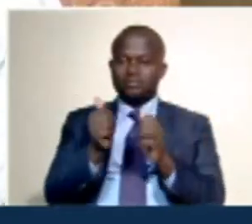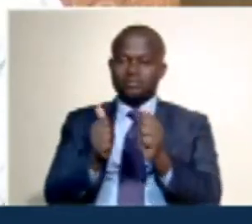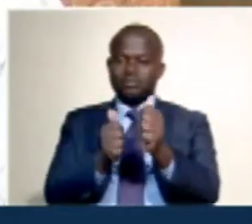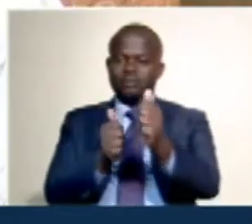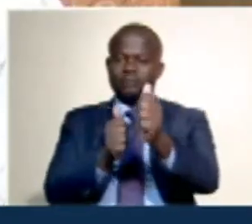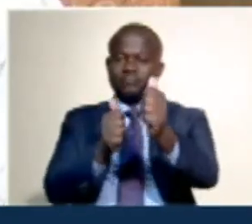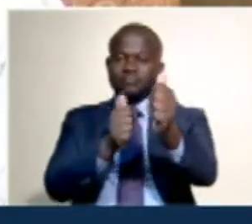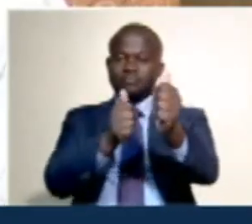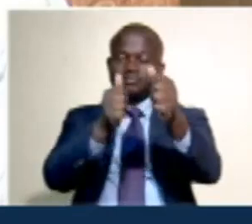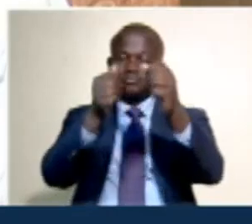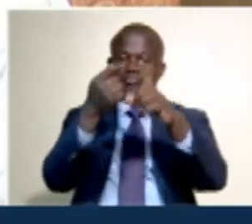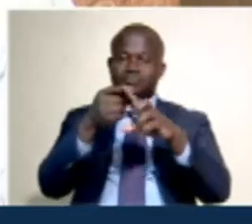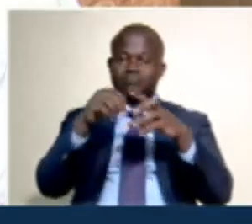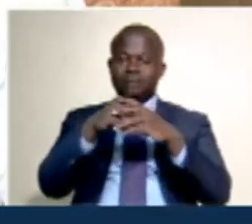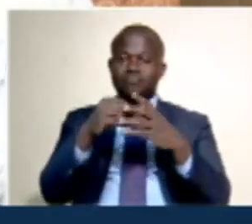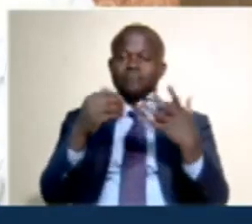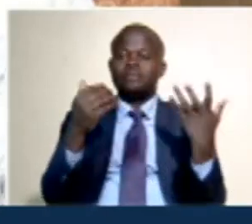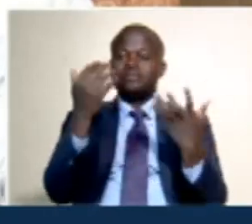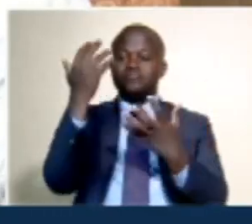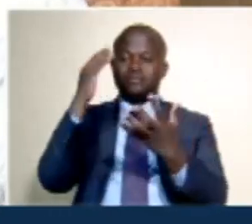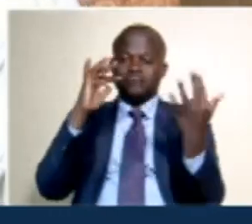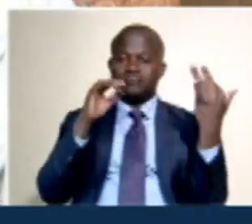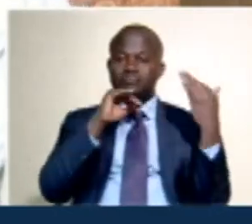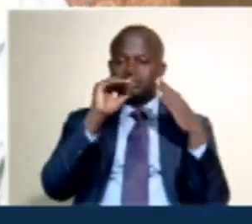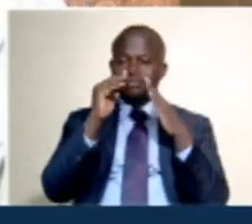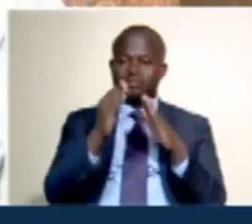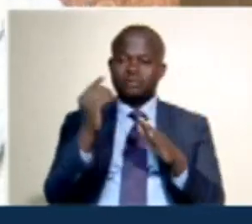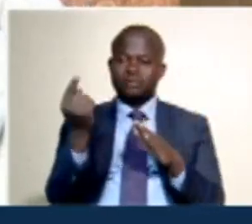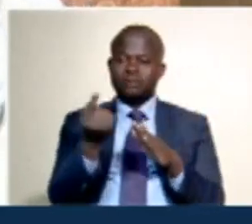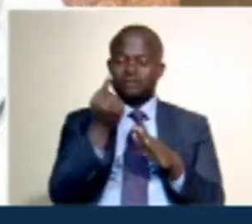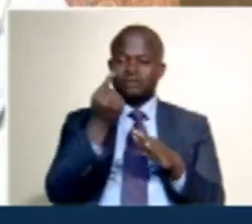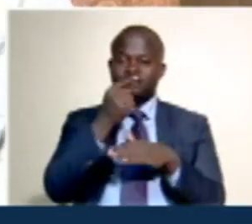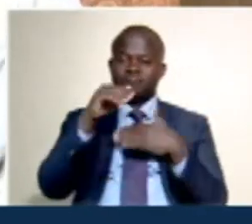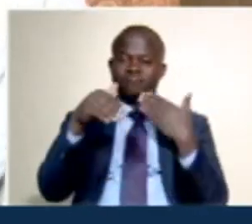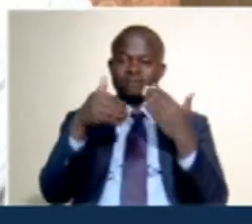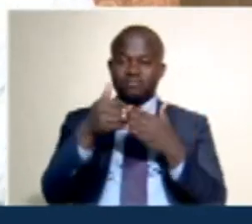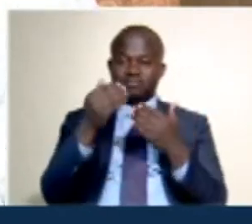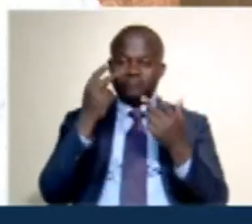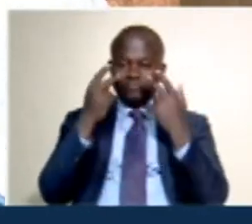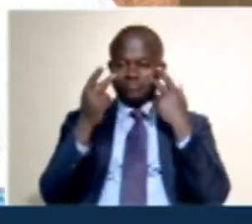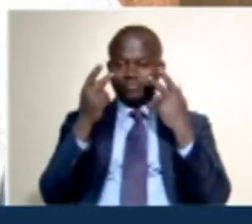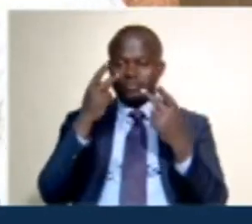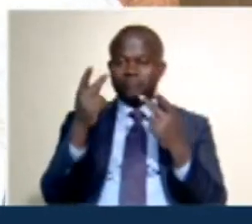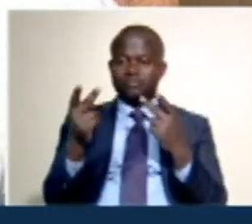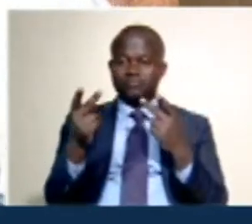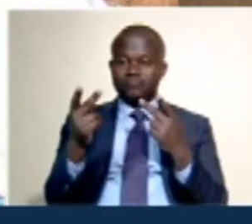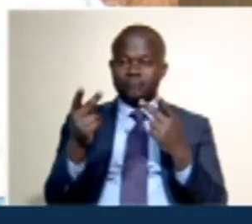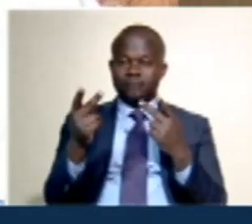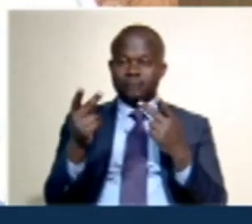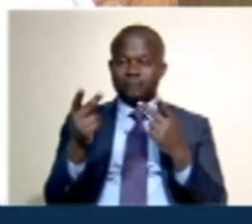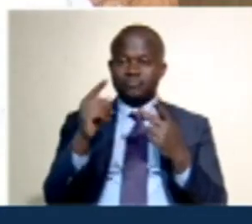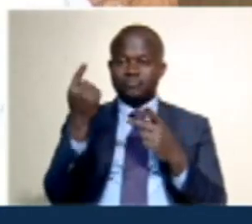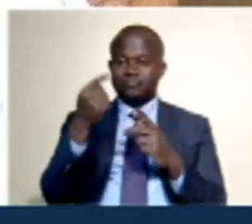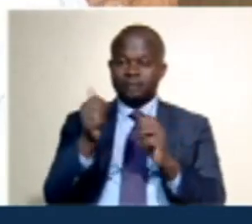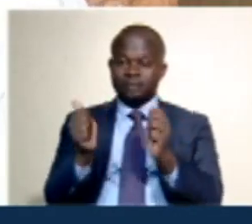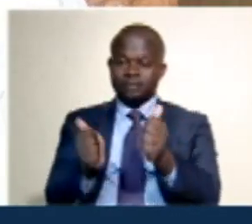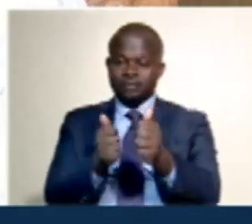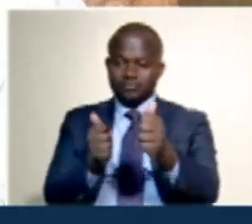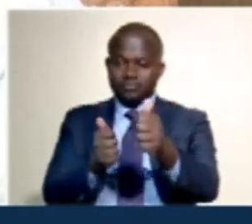hafi ku muhanda mvuye mu ishyamba nta muntu wari wanahura nawe niko nambona imwe irankurikiye